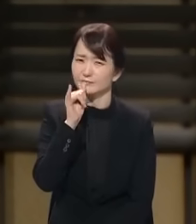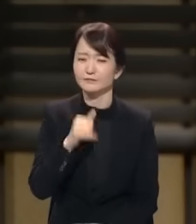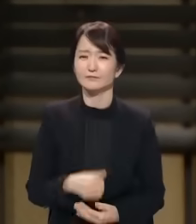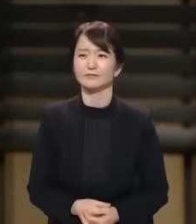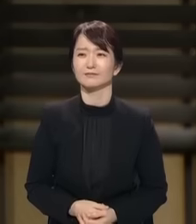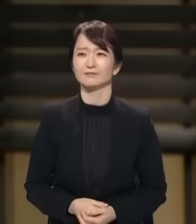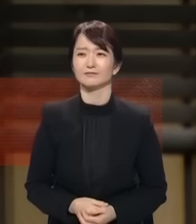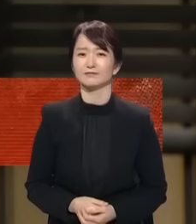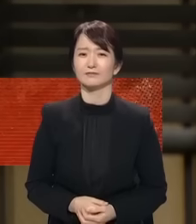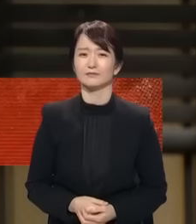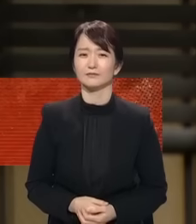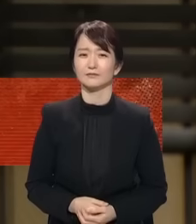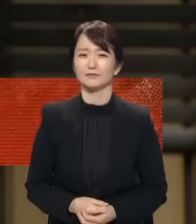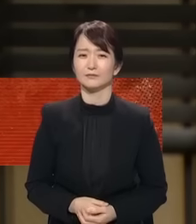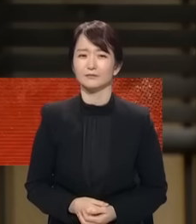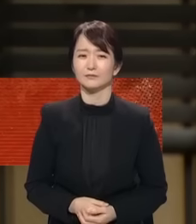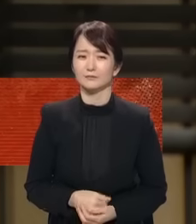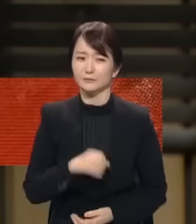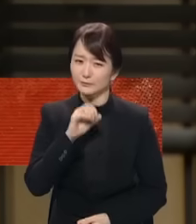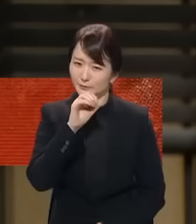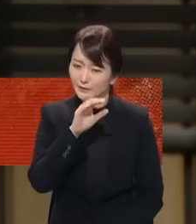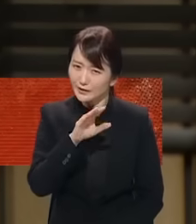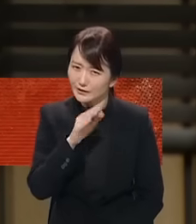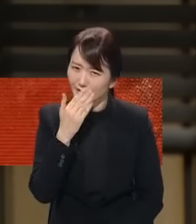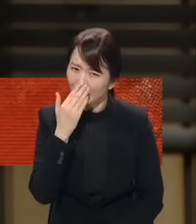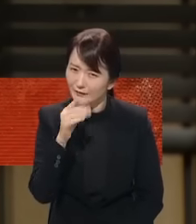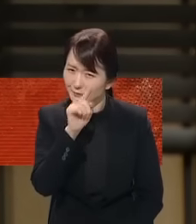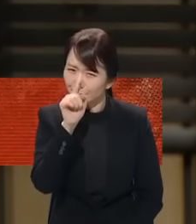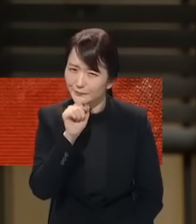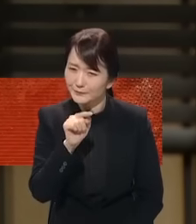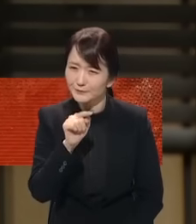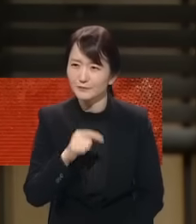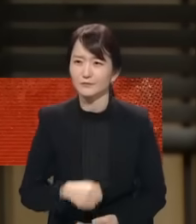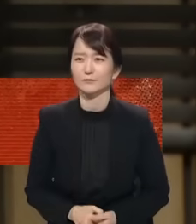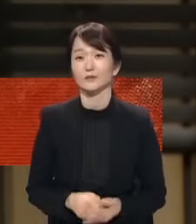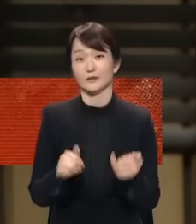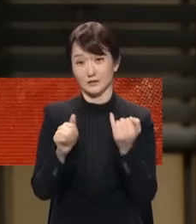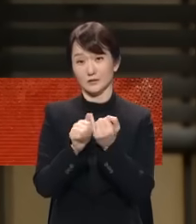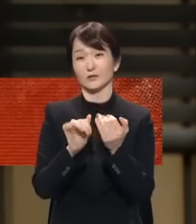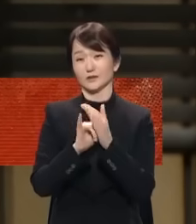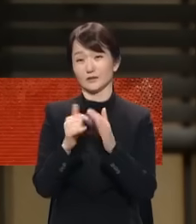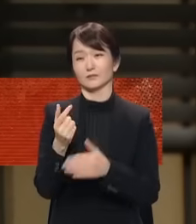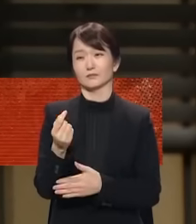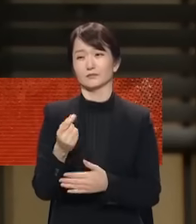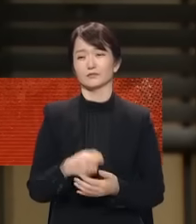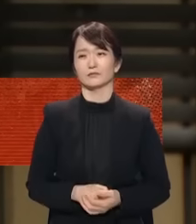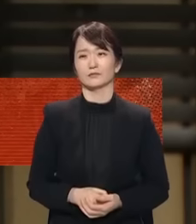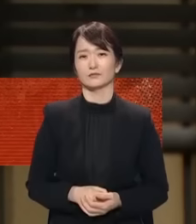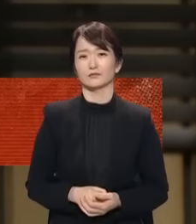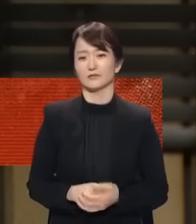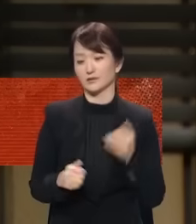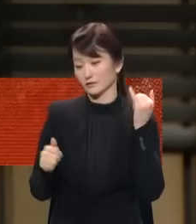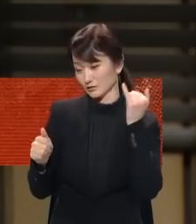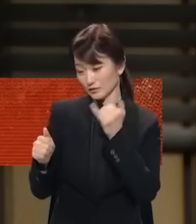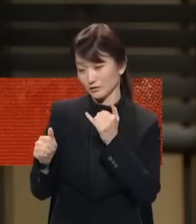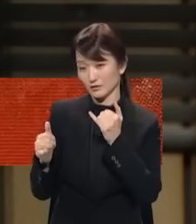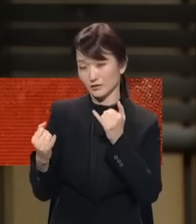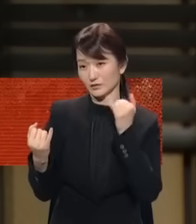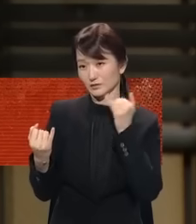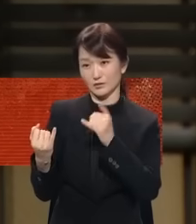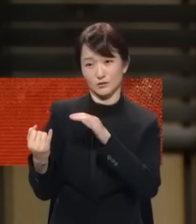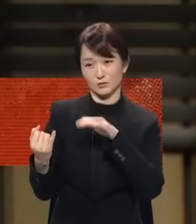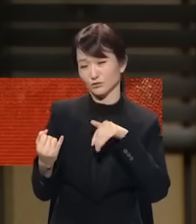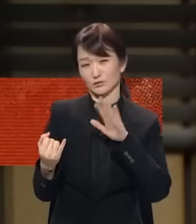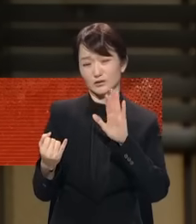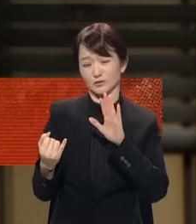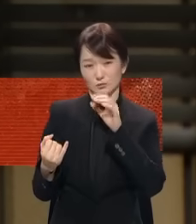때 또 그게 가능할지, 뭐 결혼했을 때 가족이라고 보는 게 저는 맞지 않나. 뭐 안 부르면 좋은데 그 부르는